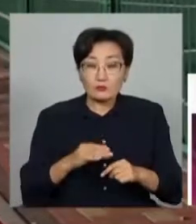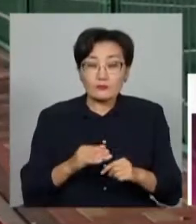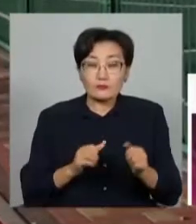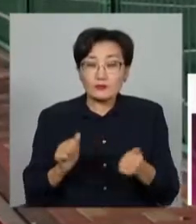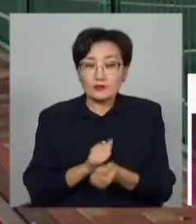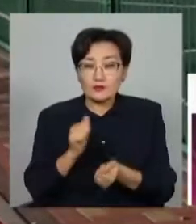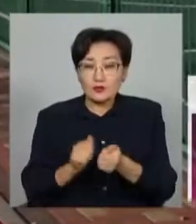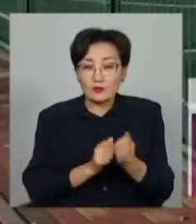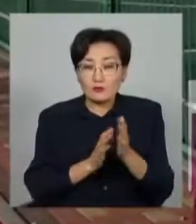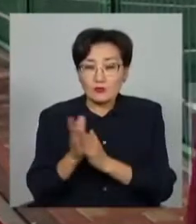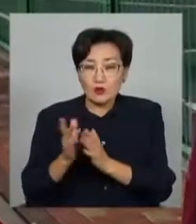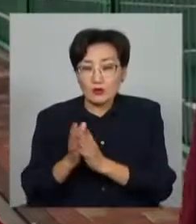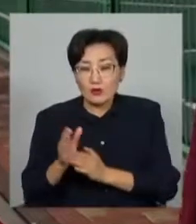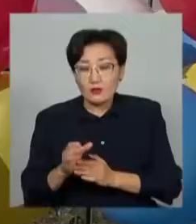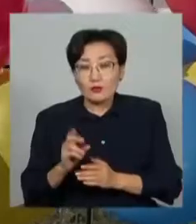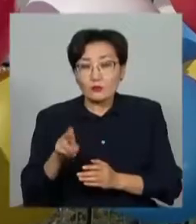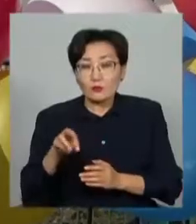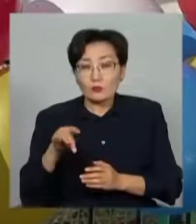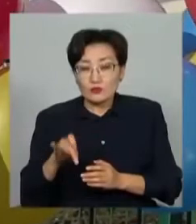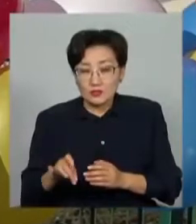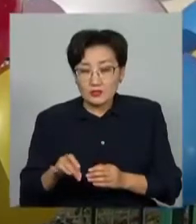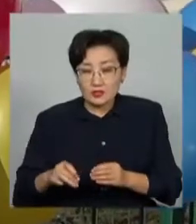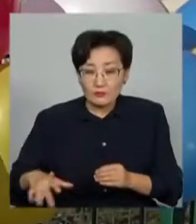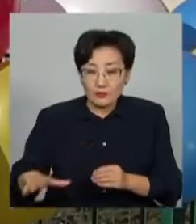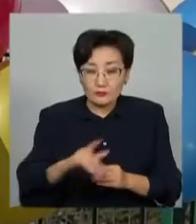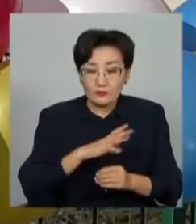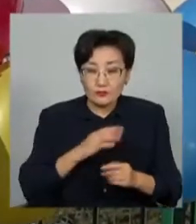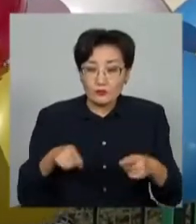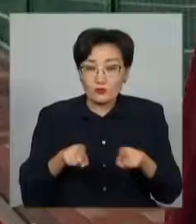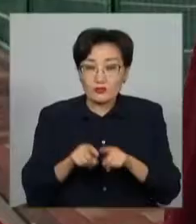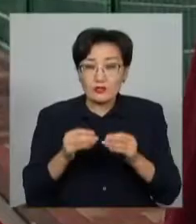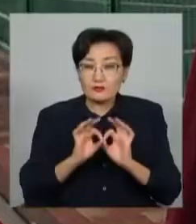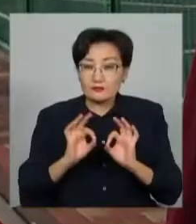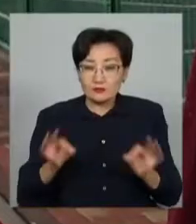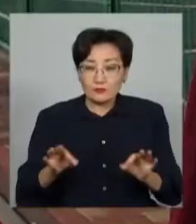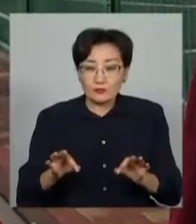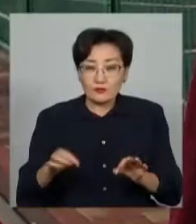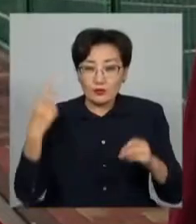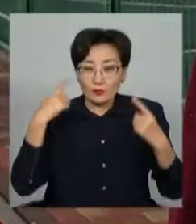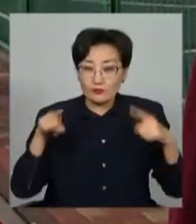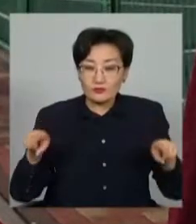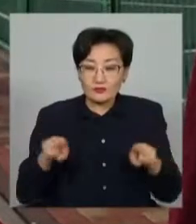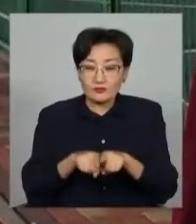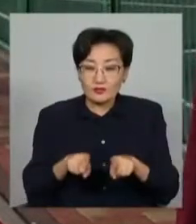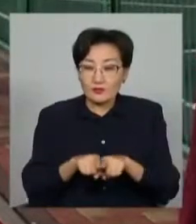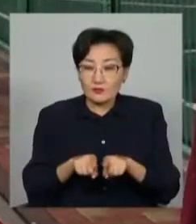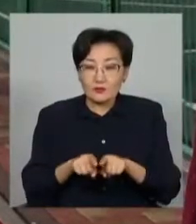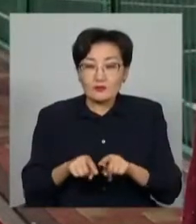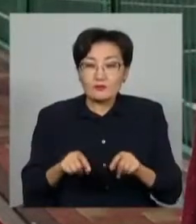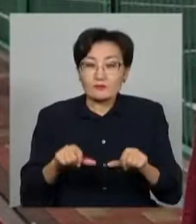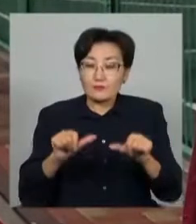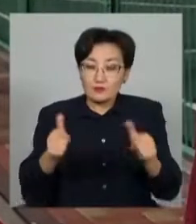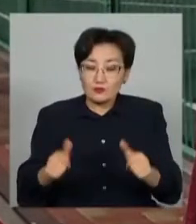құрай, қоқыстар жататын. Енді біз осындай кереметтей, мультфильмдегідей, ертегідей осындай